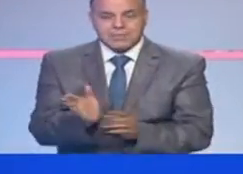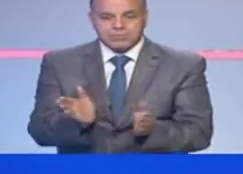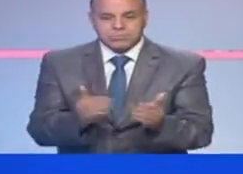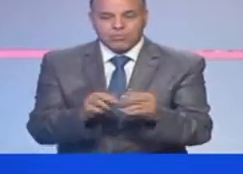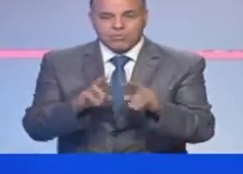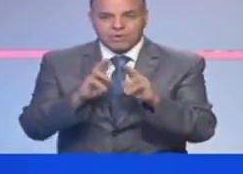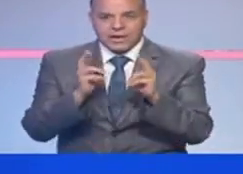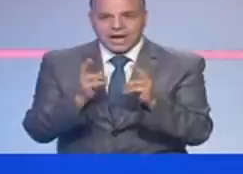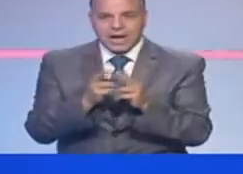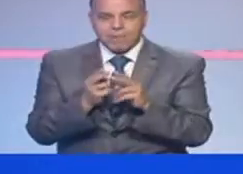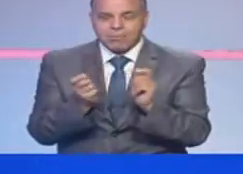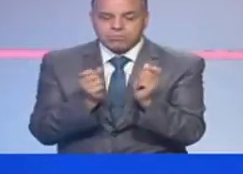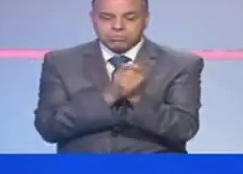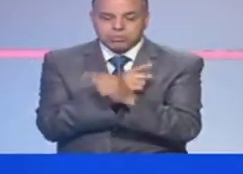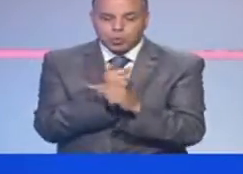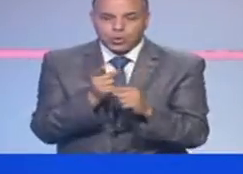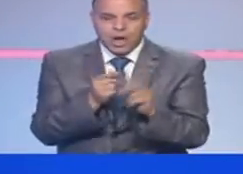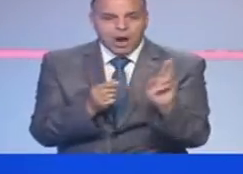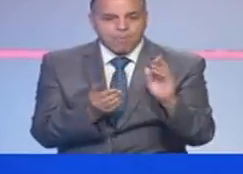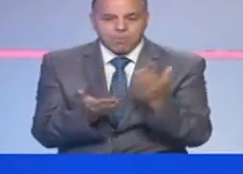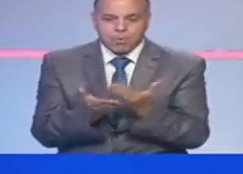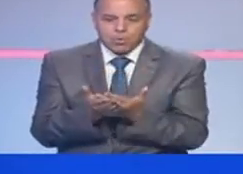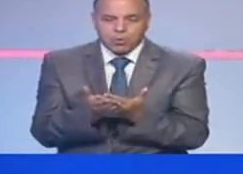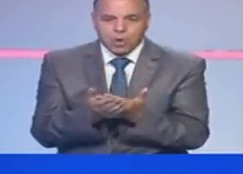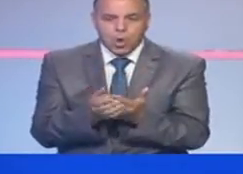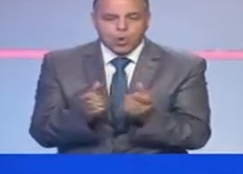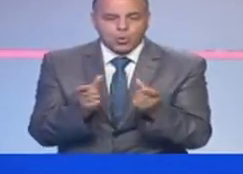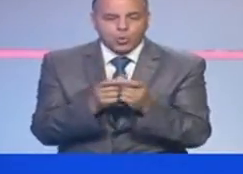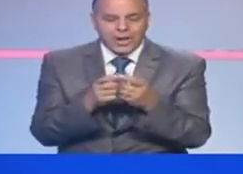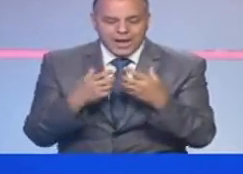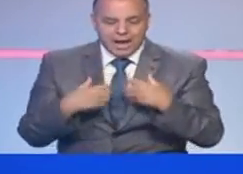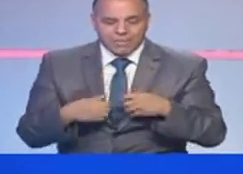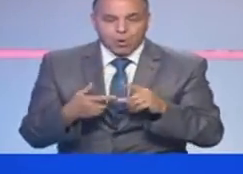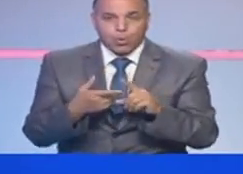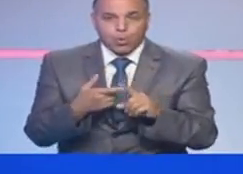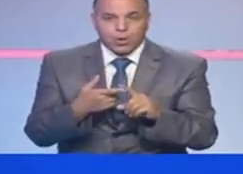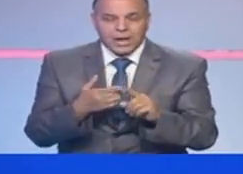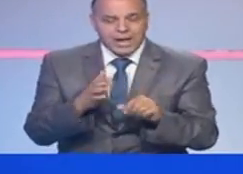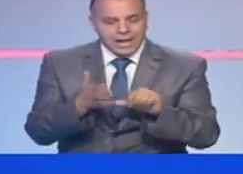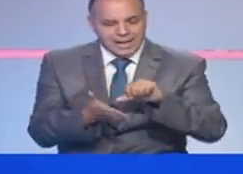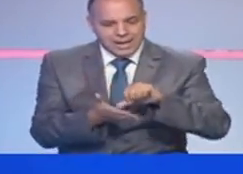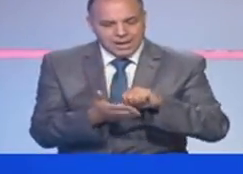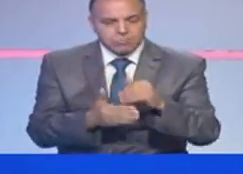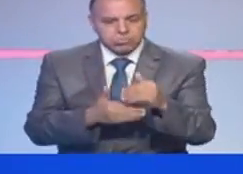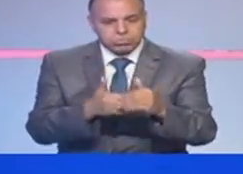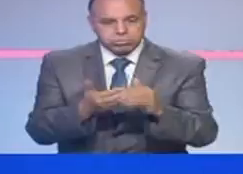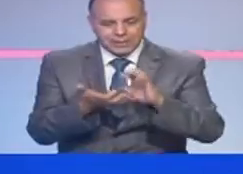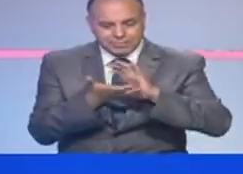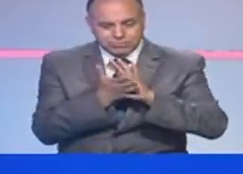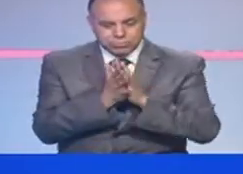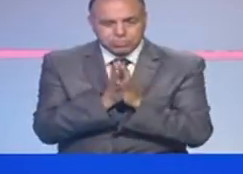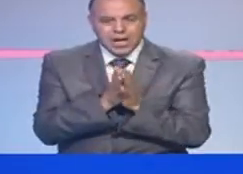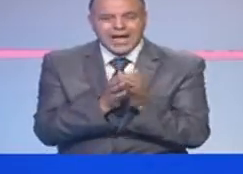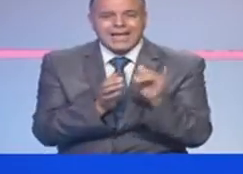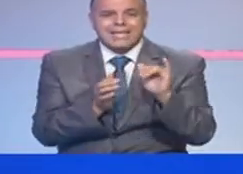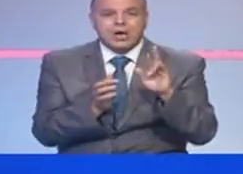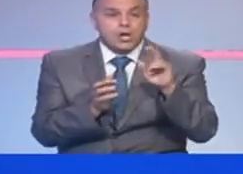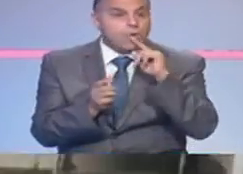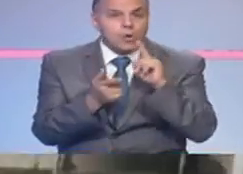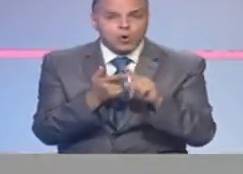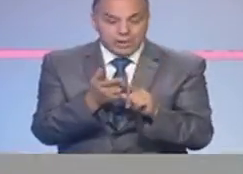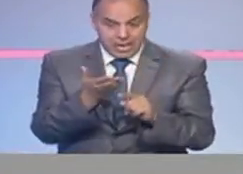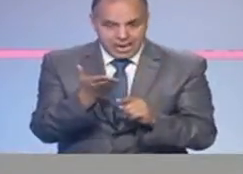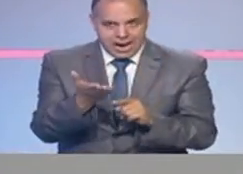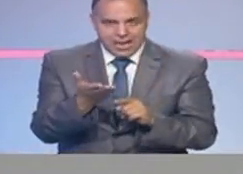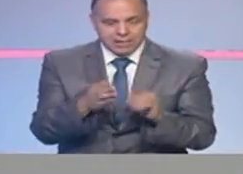الدوليه للطاقه الذريه في تقرير للدول الاعضاء احراز ايران تقدما في تخصيب معدن اليورانيوم على